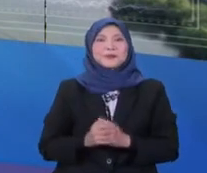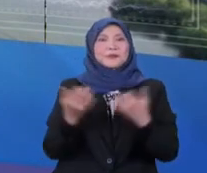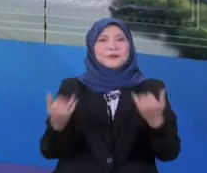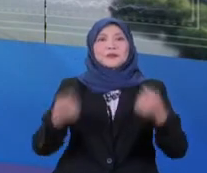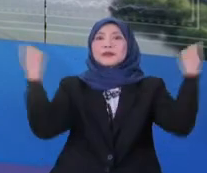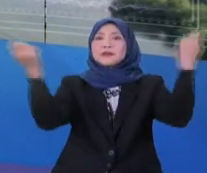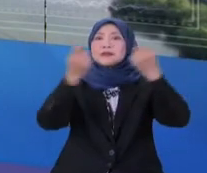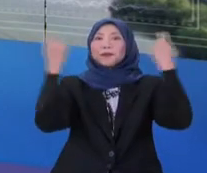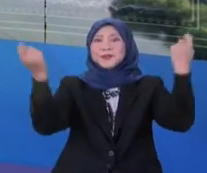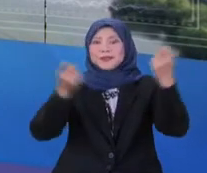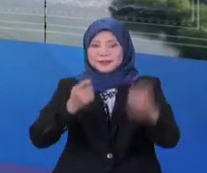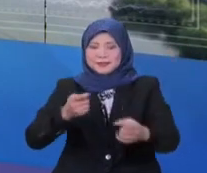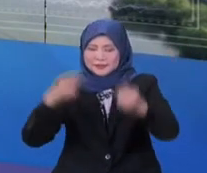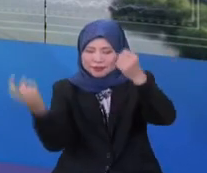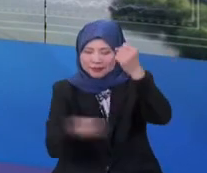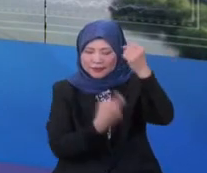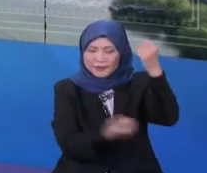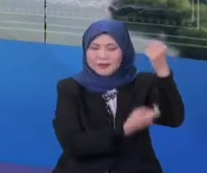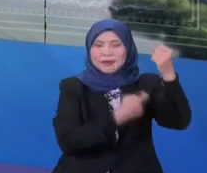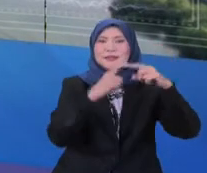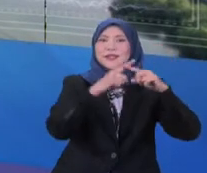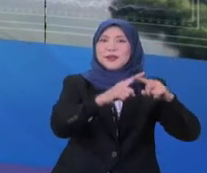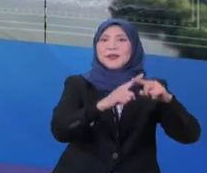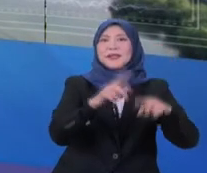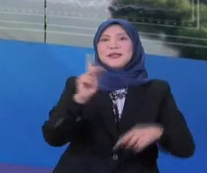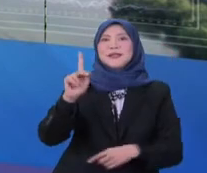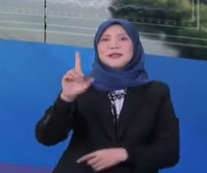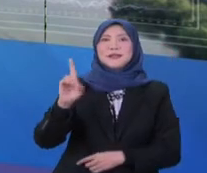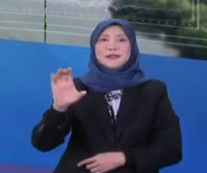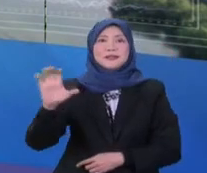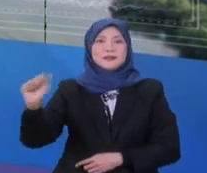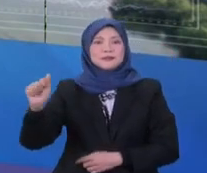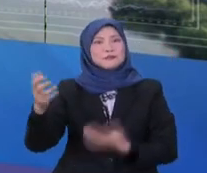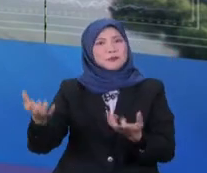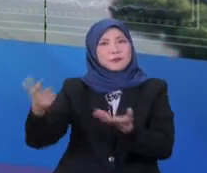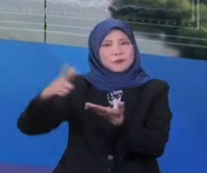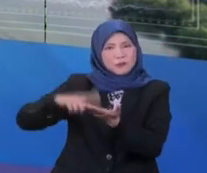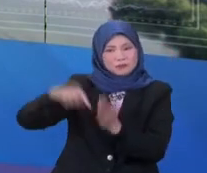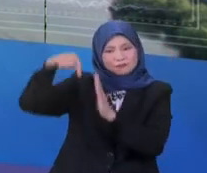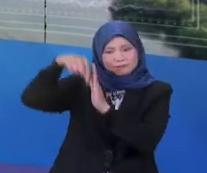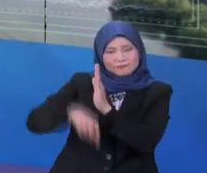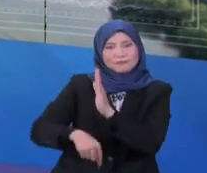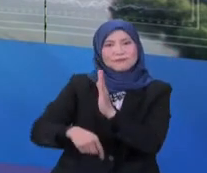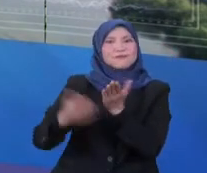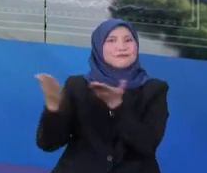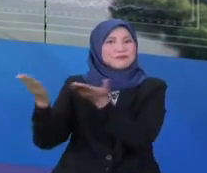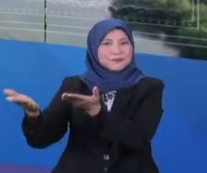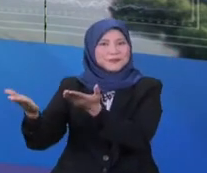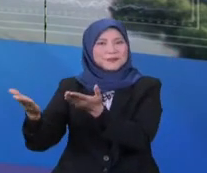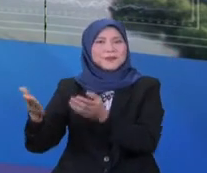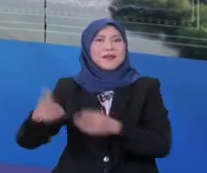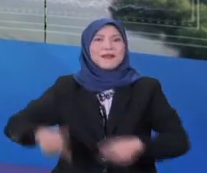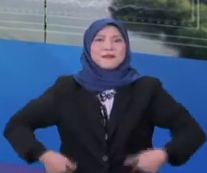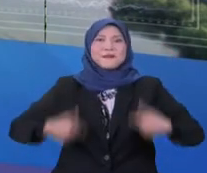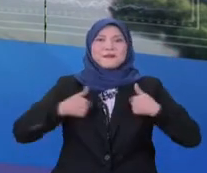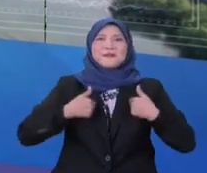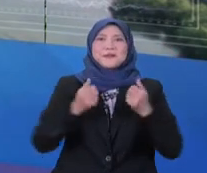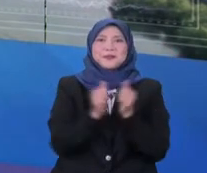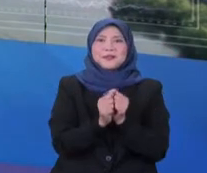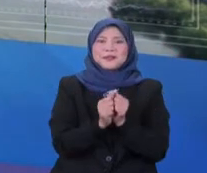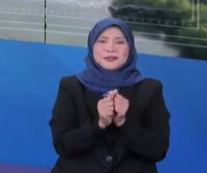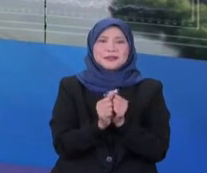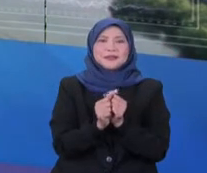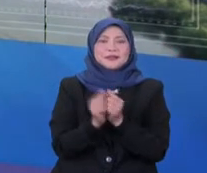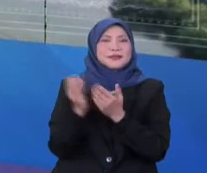ketika sambutan Pesta Kaamatan di Dewan KDCA Penampang. Untuk mengetahui lebih lanjut, kita terus sahaja berlintas langsung bersama